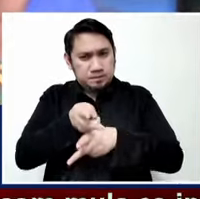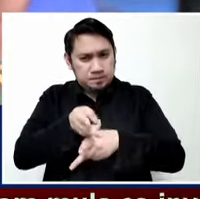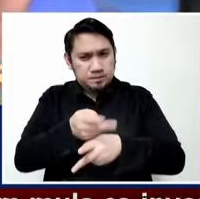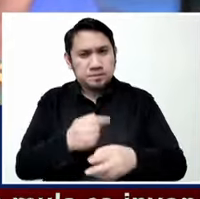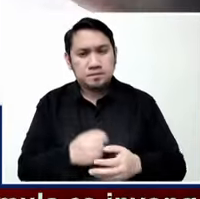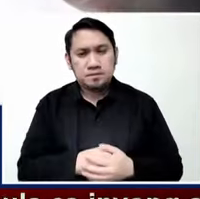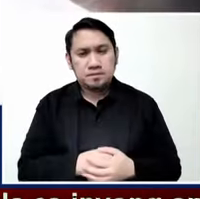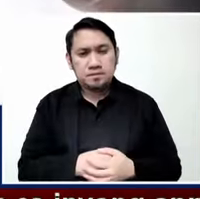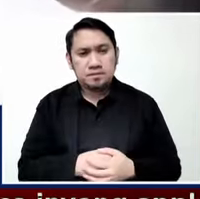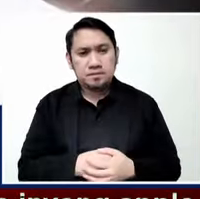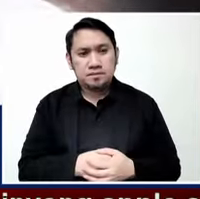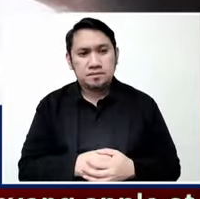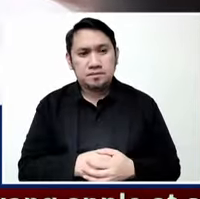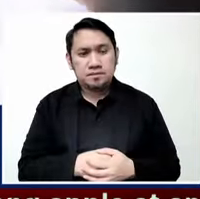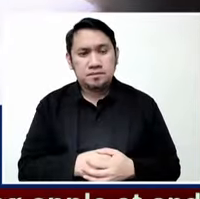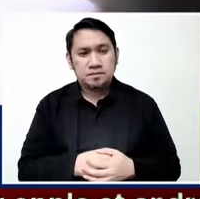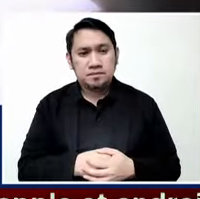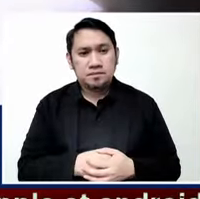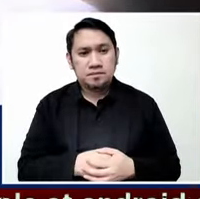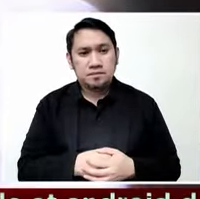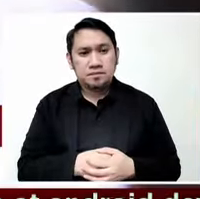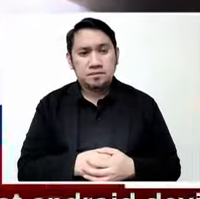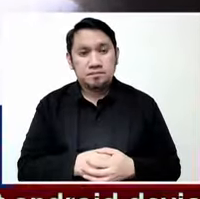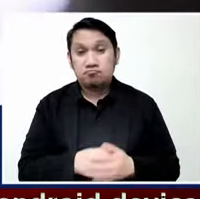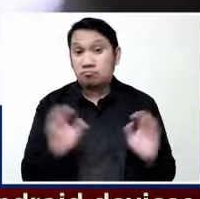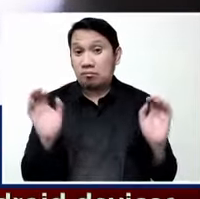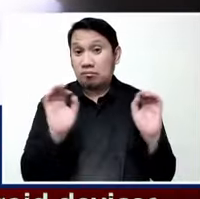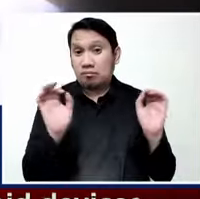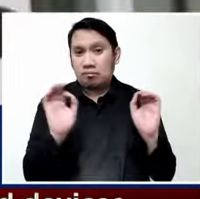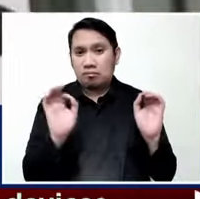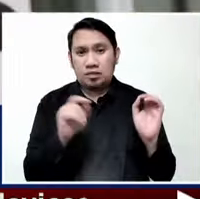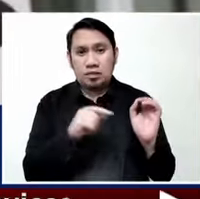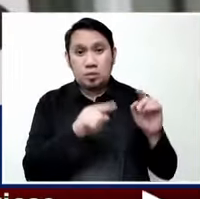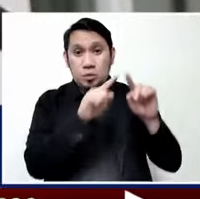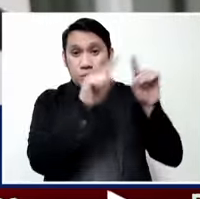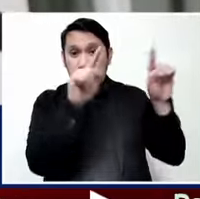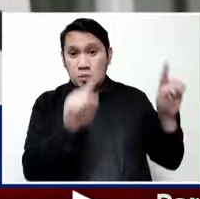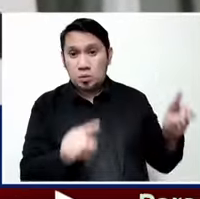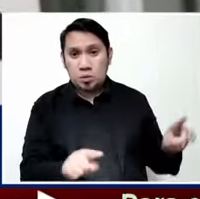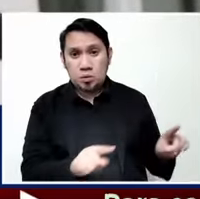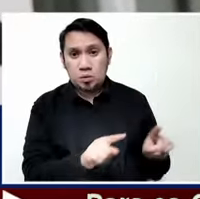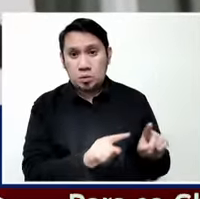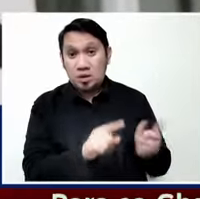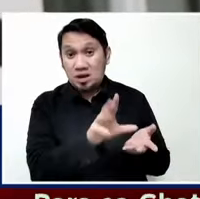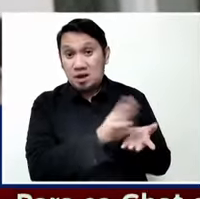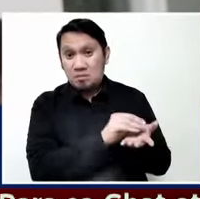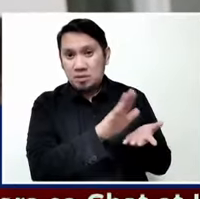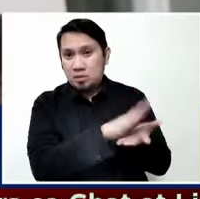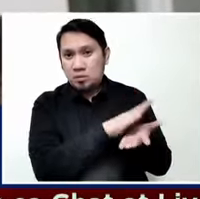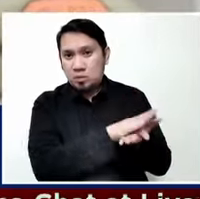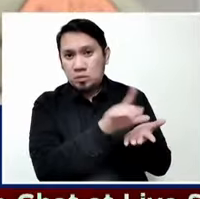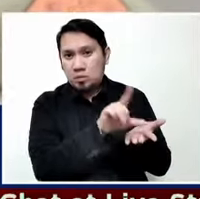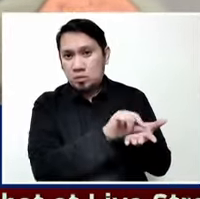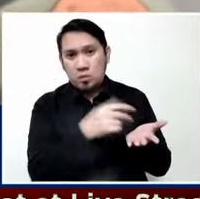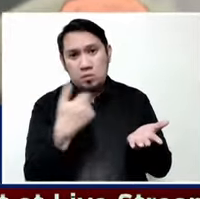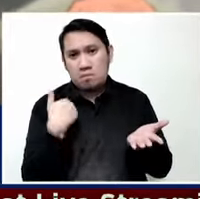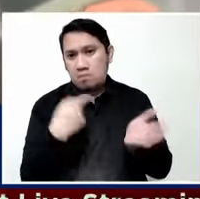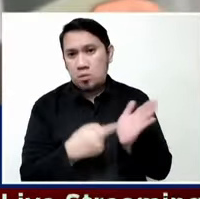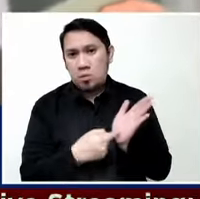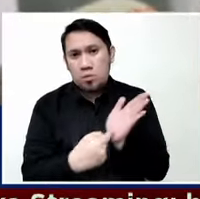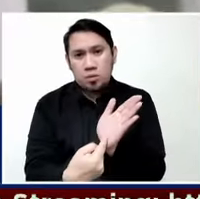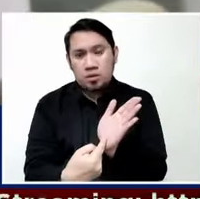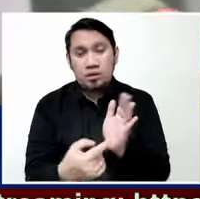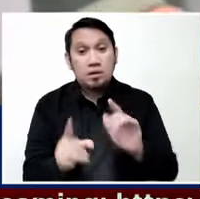security arrangements. Wala pang inilalabas na kopya ng reklamo o press release ang DOJ kaugnay ng reklamo. Pero base